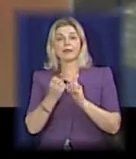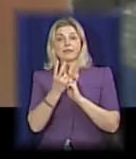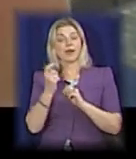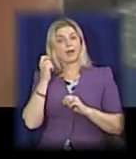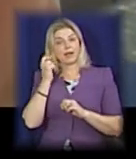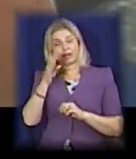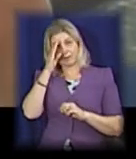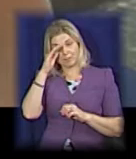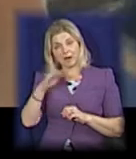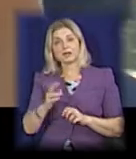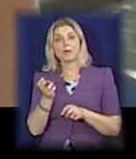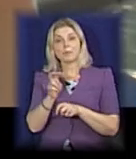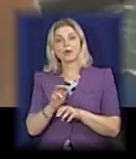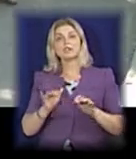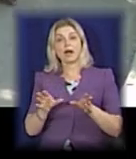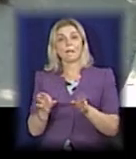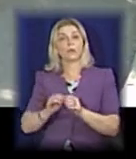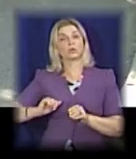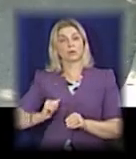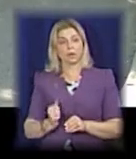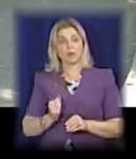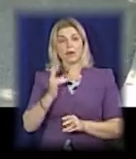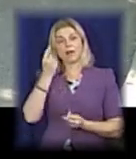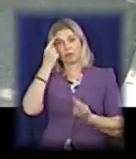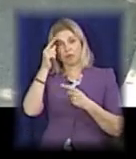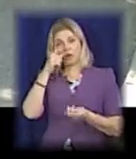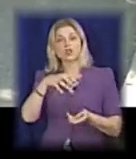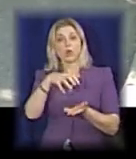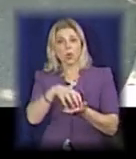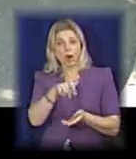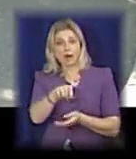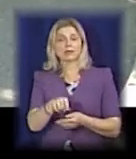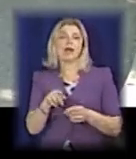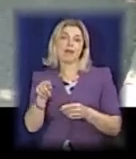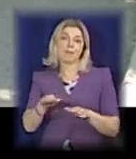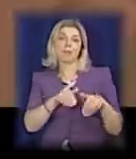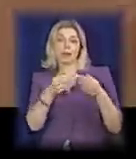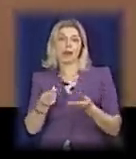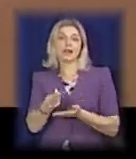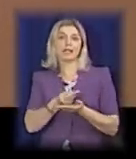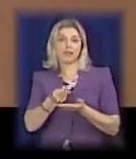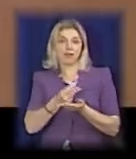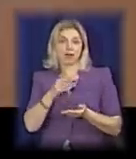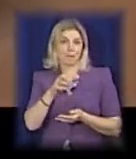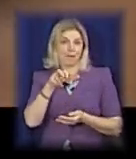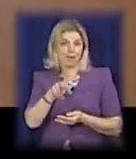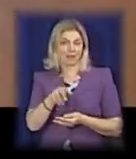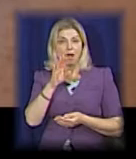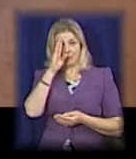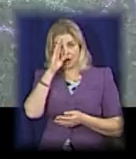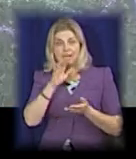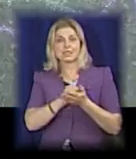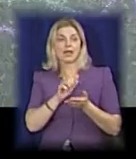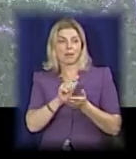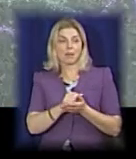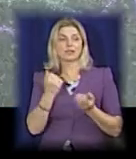12-річний Леонід Маховський прийшов на захід з другом. На творчій локації їм запропонували помалювати крейдою. Леонід займається вітрильним спортом, тому й на